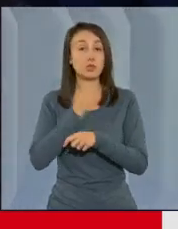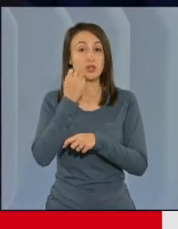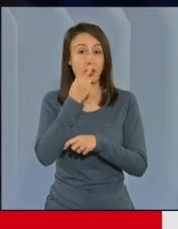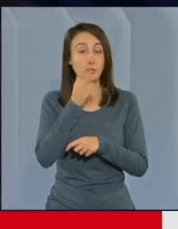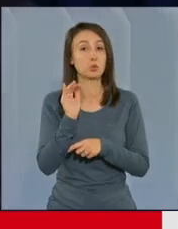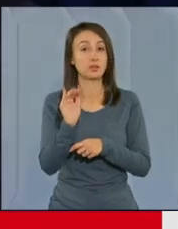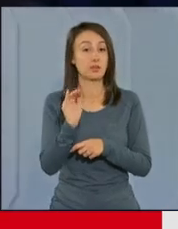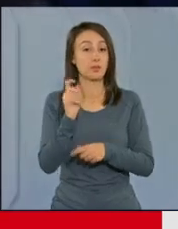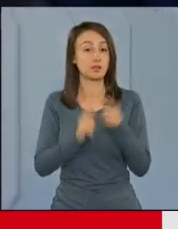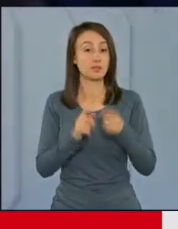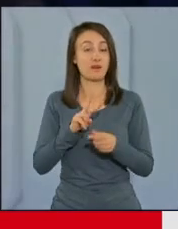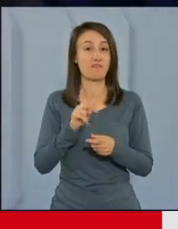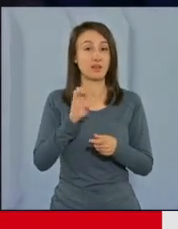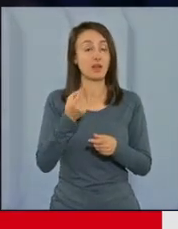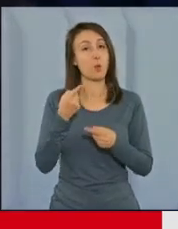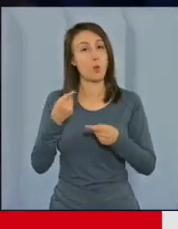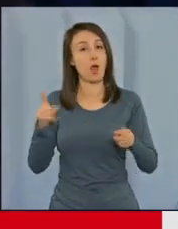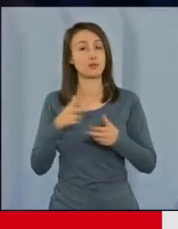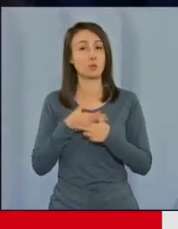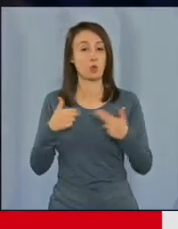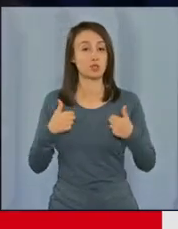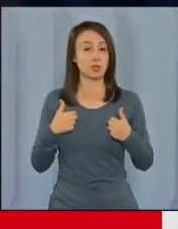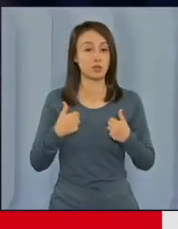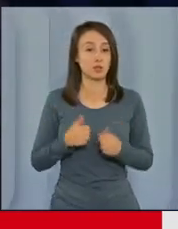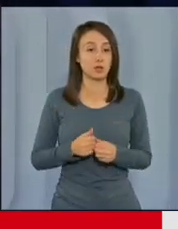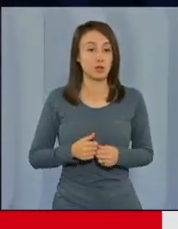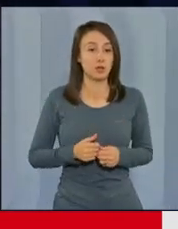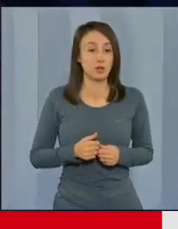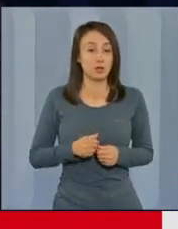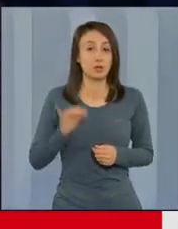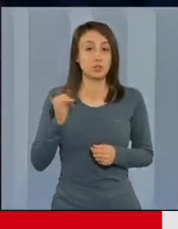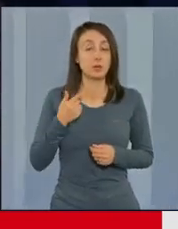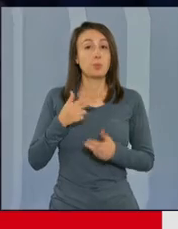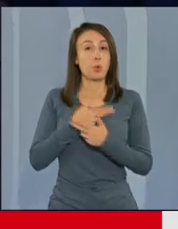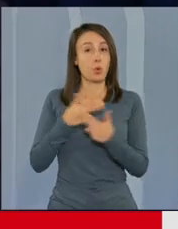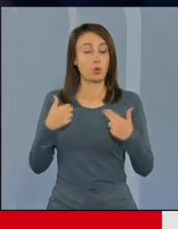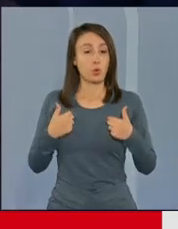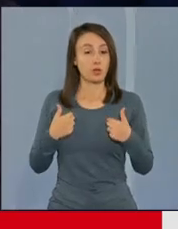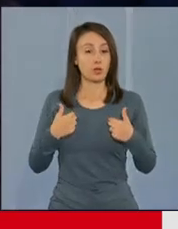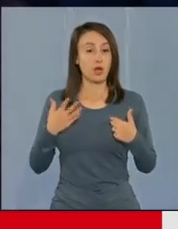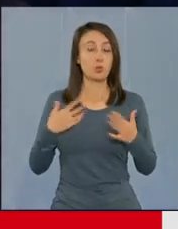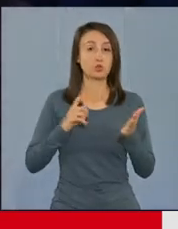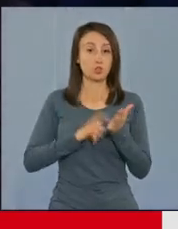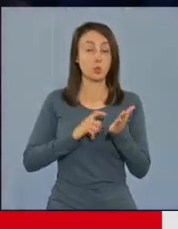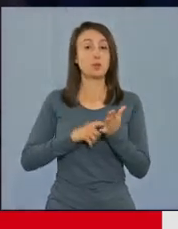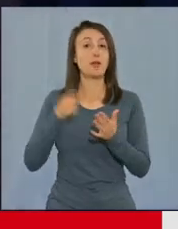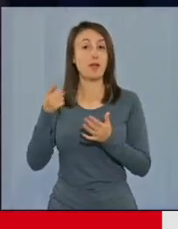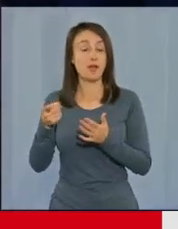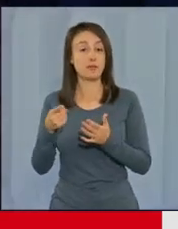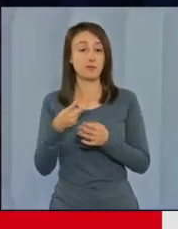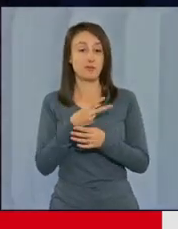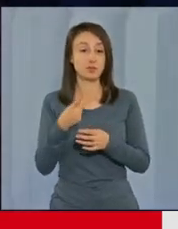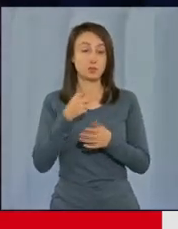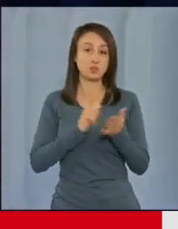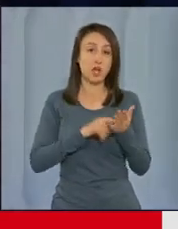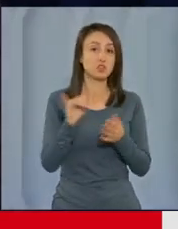o întrebare despre Vanghelie cu un alt proces și procurorii au cerut ca ele să fără să-mi